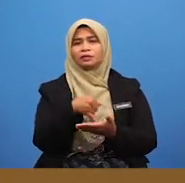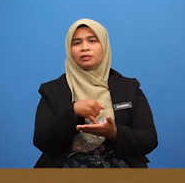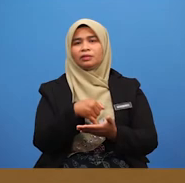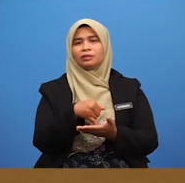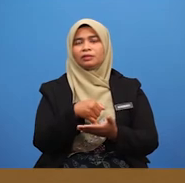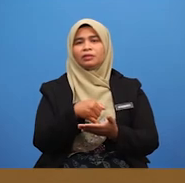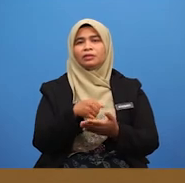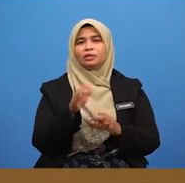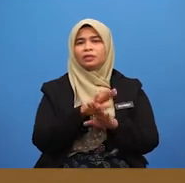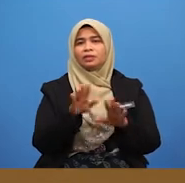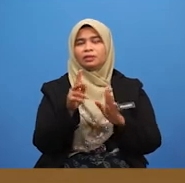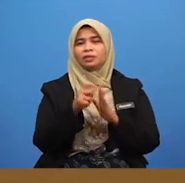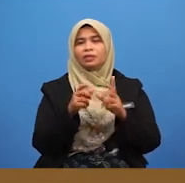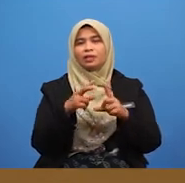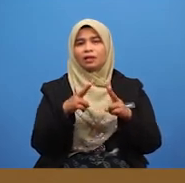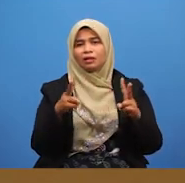keadaan menyerung.